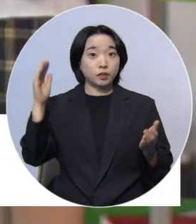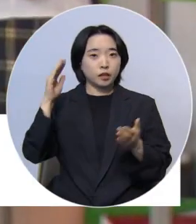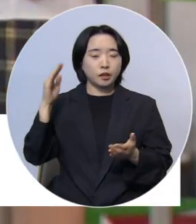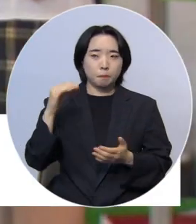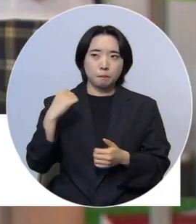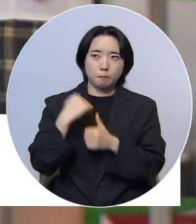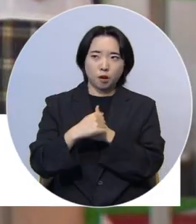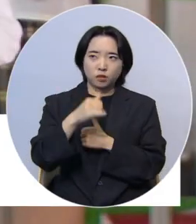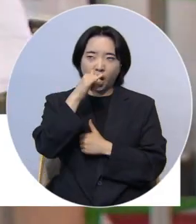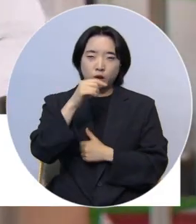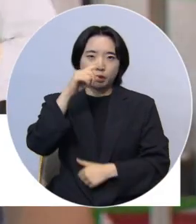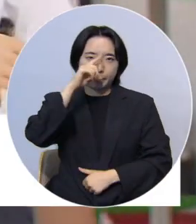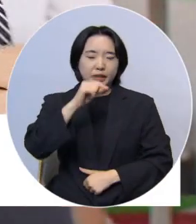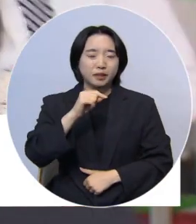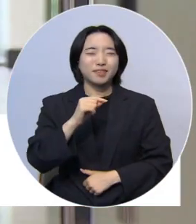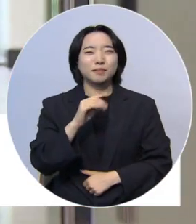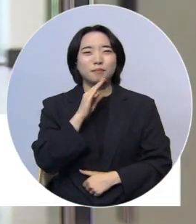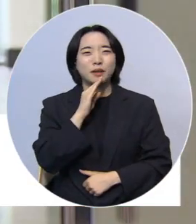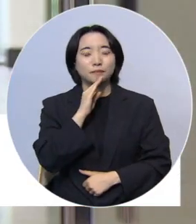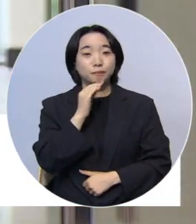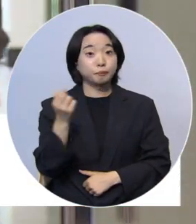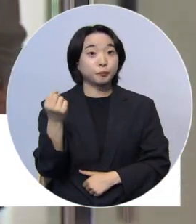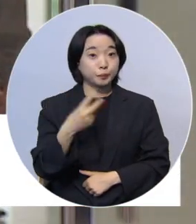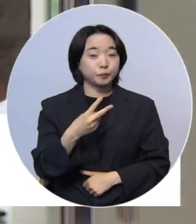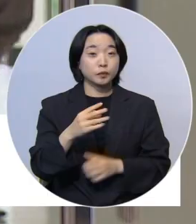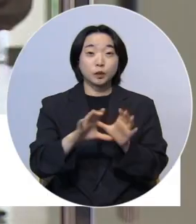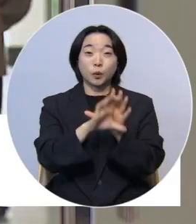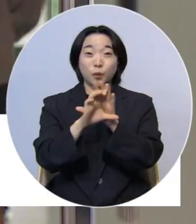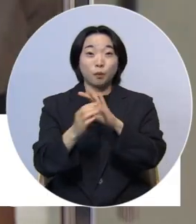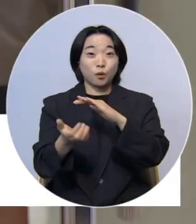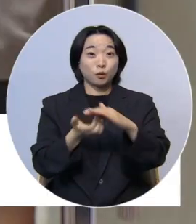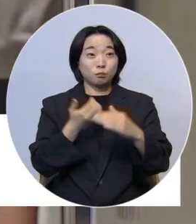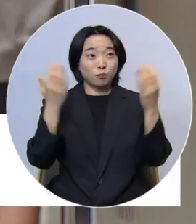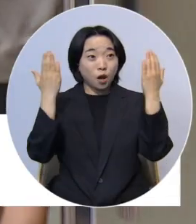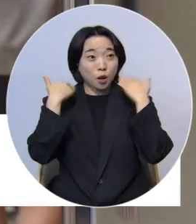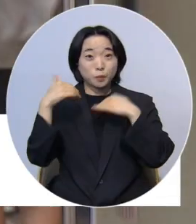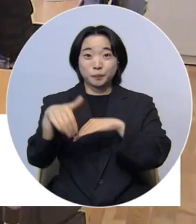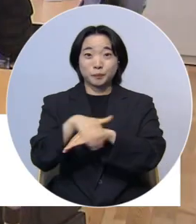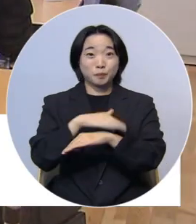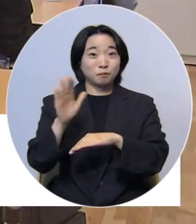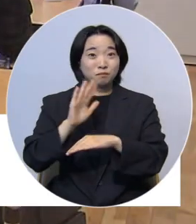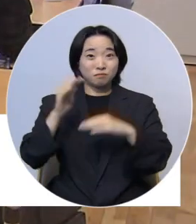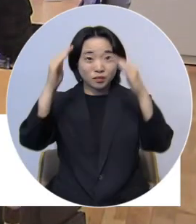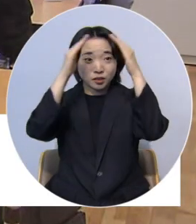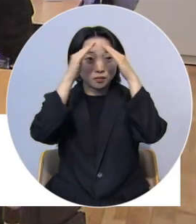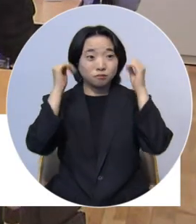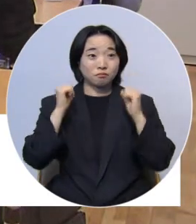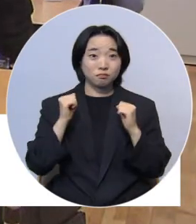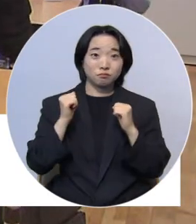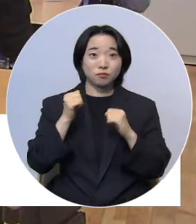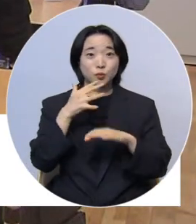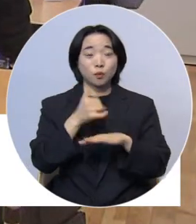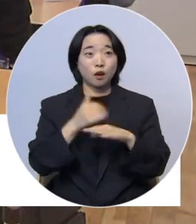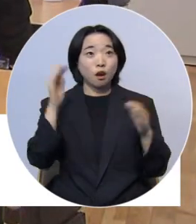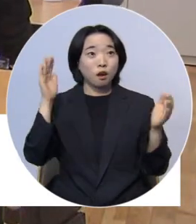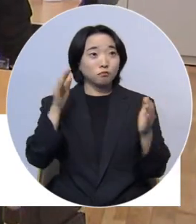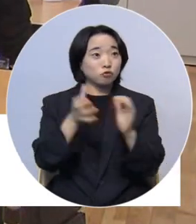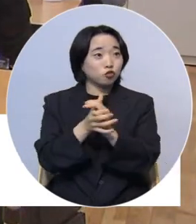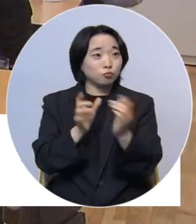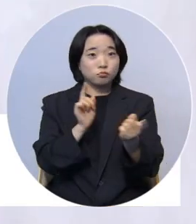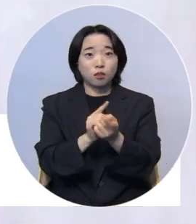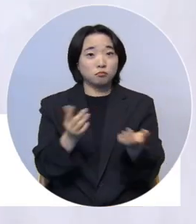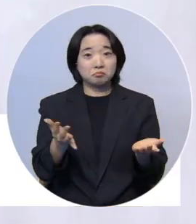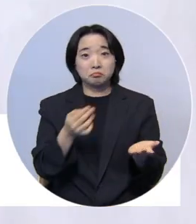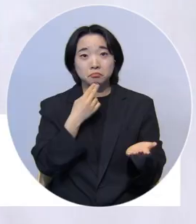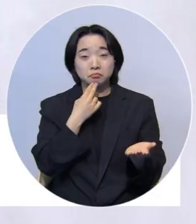있습니다 이제 코로나 전에는 그 학교에 등교를 어 안 했었잖아요 그러다가 이제 학교에